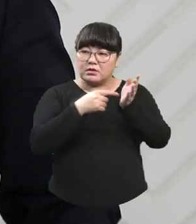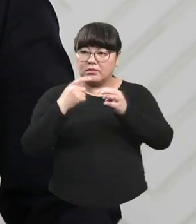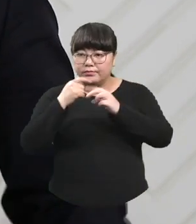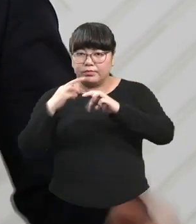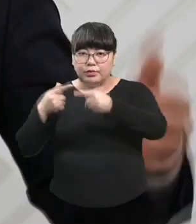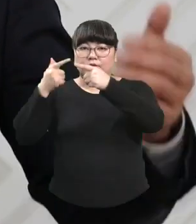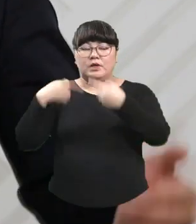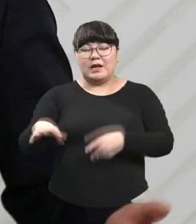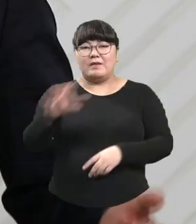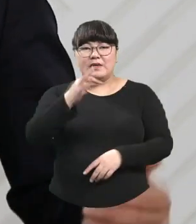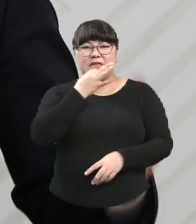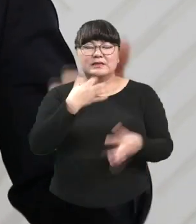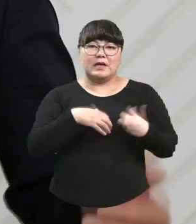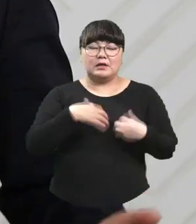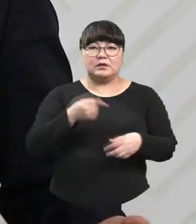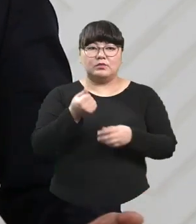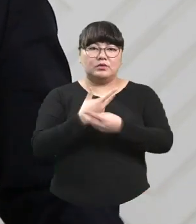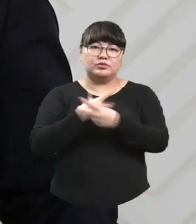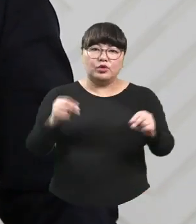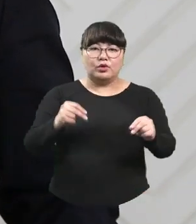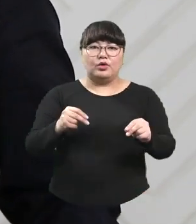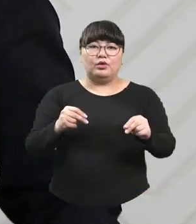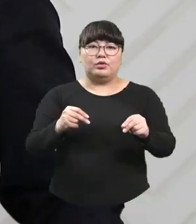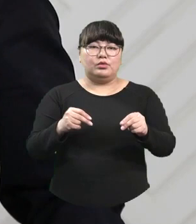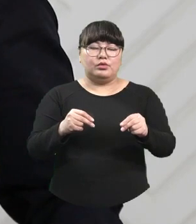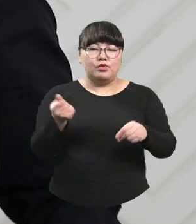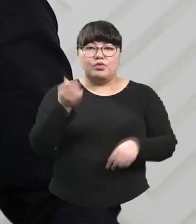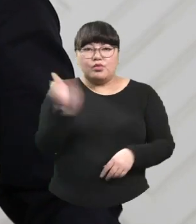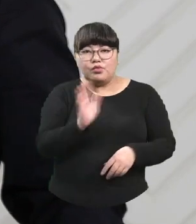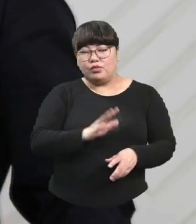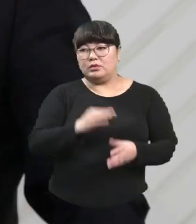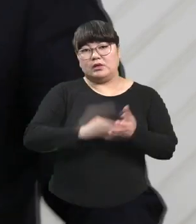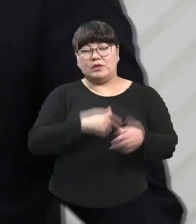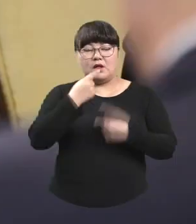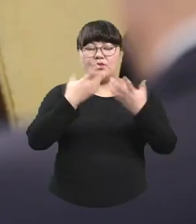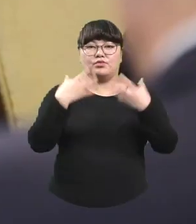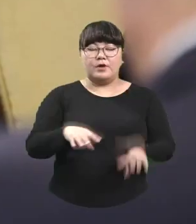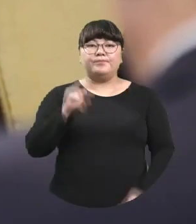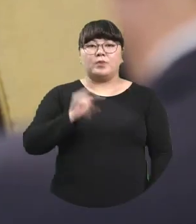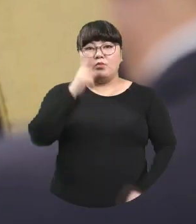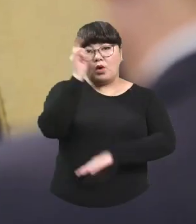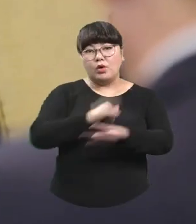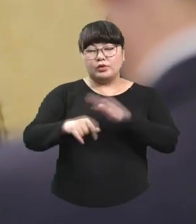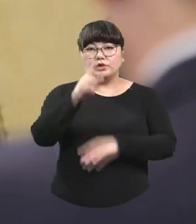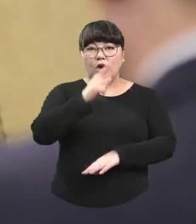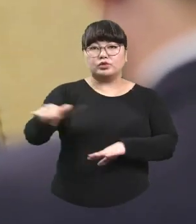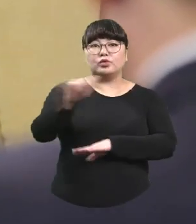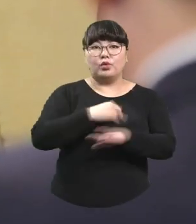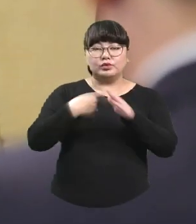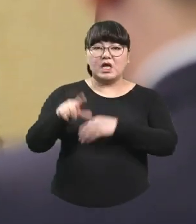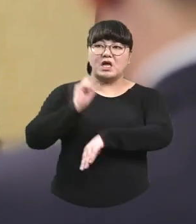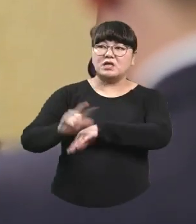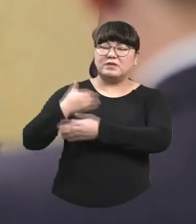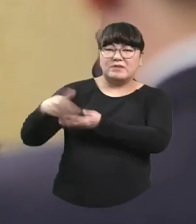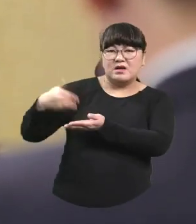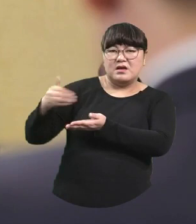өөрчлөлт оруулаад нийт тэргуунд энийг бол тарифаас нь чөлөөлье гэсэн ийм зүйлүүдийг бол ярьлаа гэсэн. Өнөөдрийн байдлаар Монгол улс Оросын холбооны